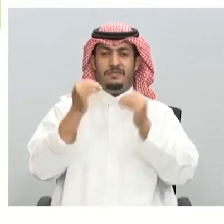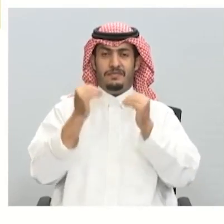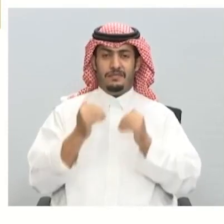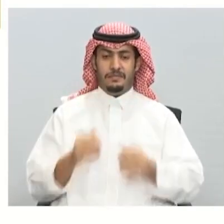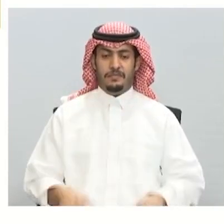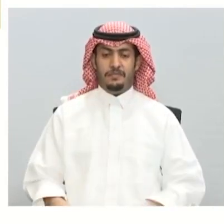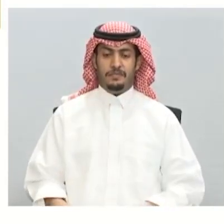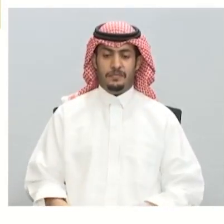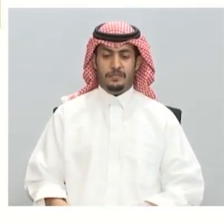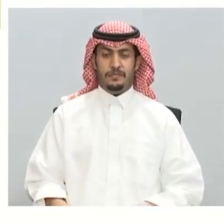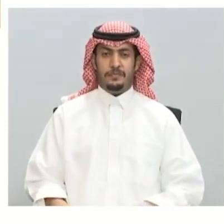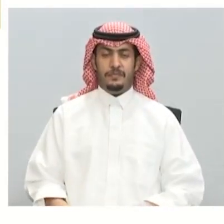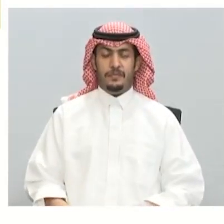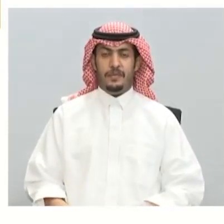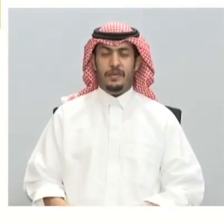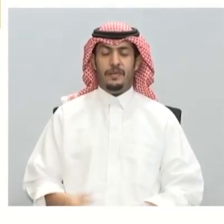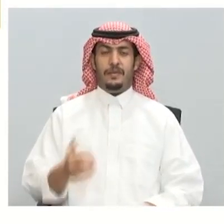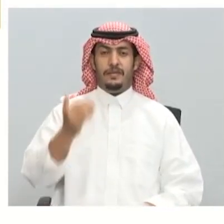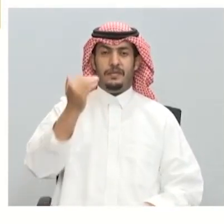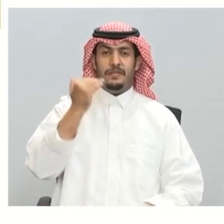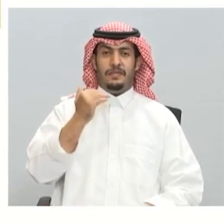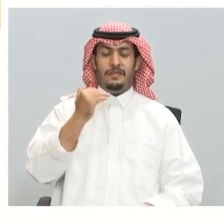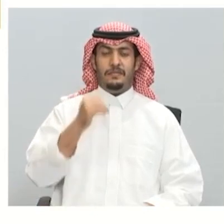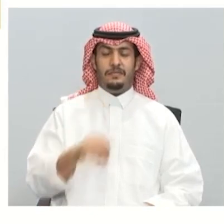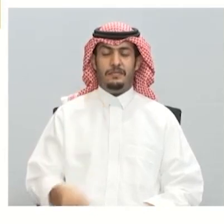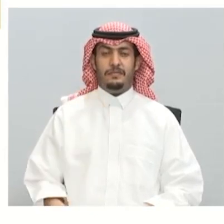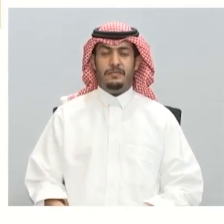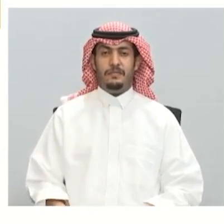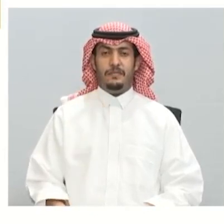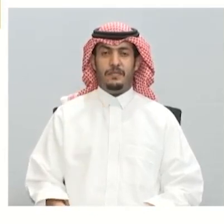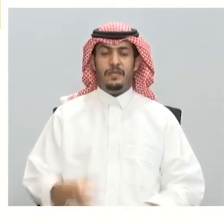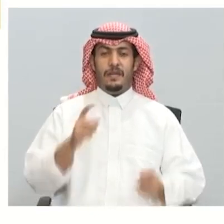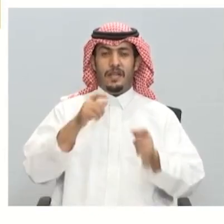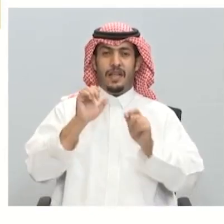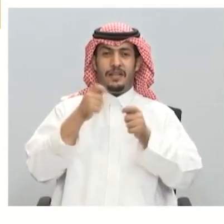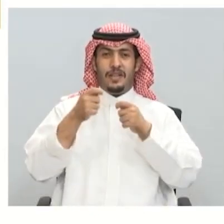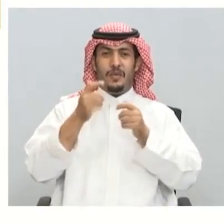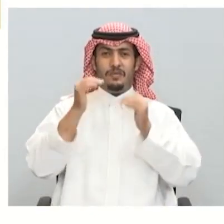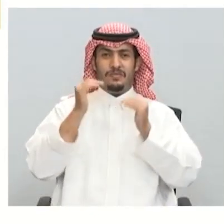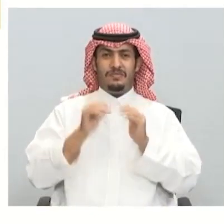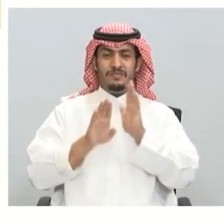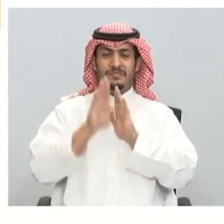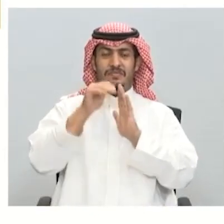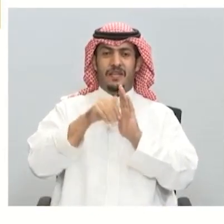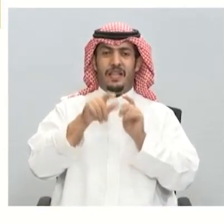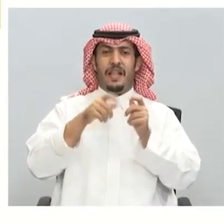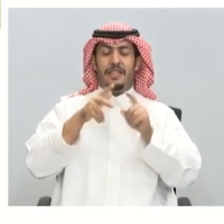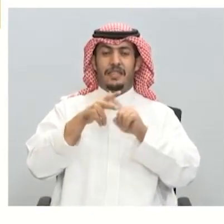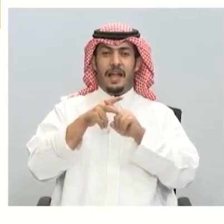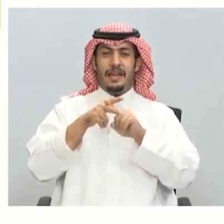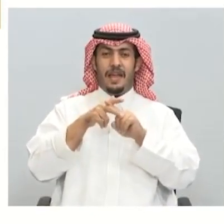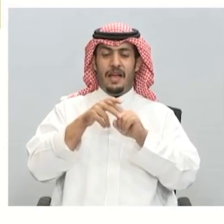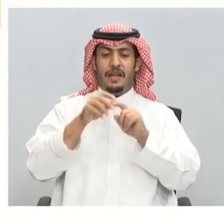هذا المجال ايضا كما ذكرنا في الدوره الاقتصاديه والركود يؤثر كذلك التقنيات